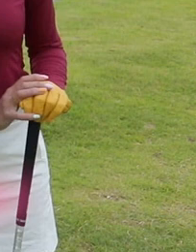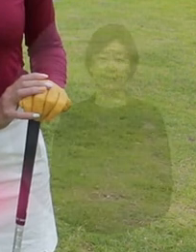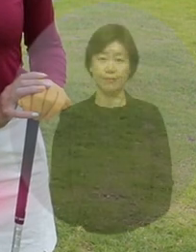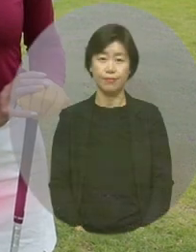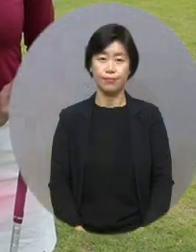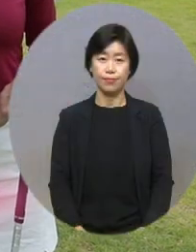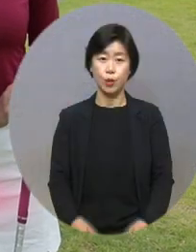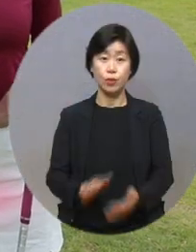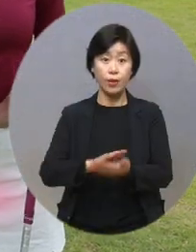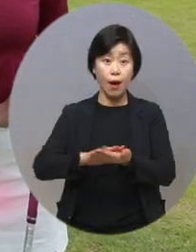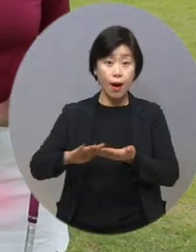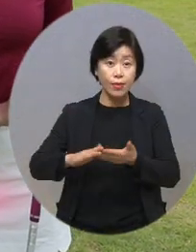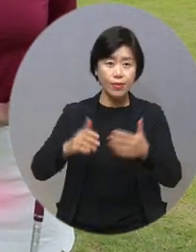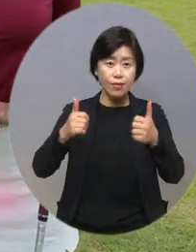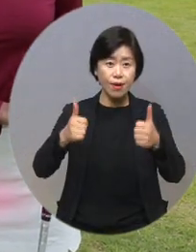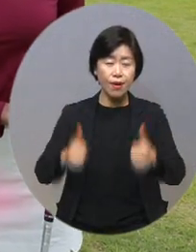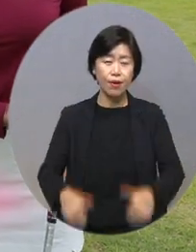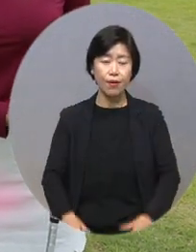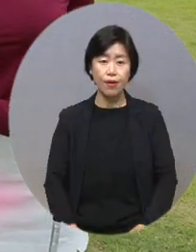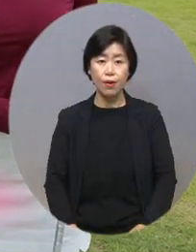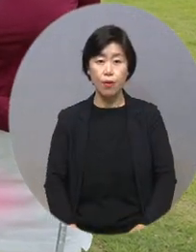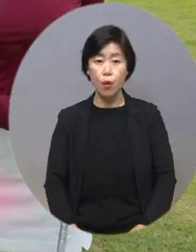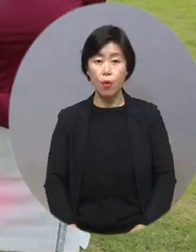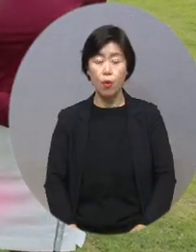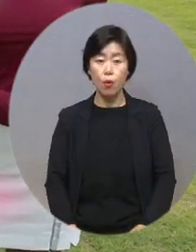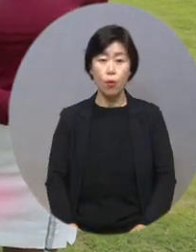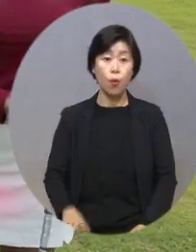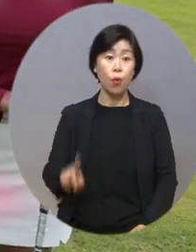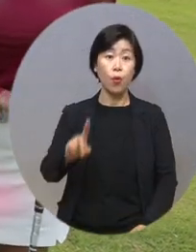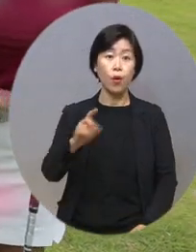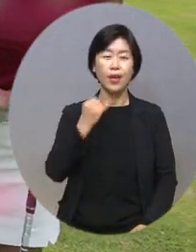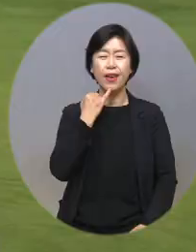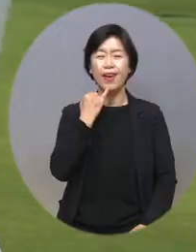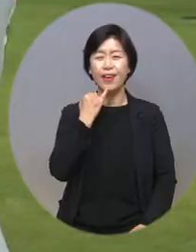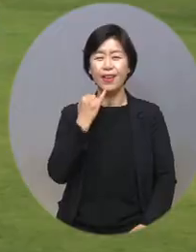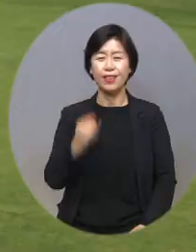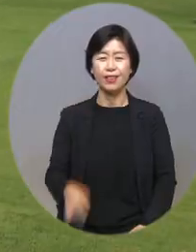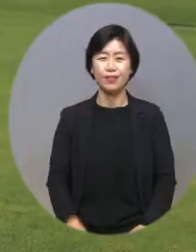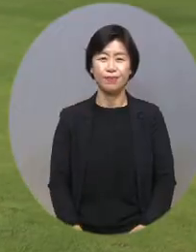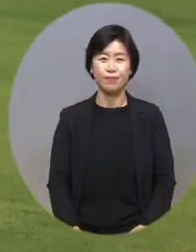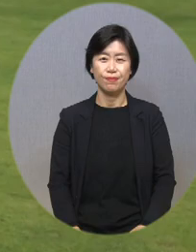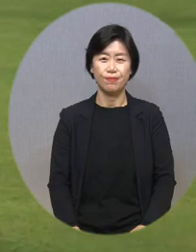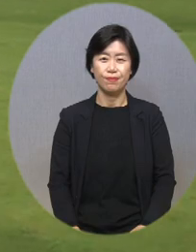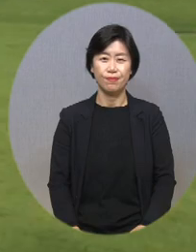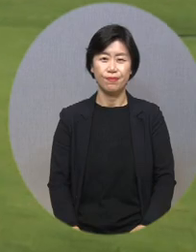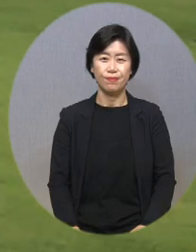나이스, 나이스. 아우, 오, 올라간 거 아니야? 오, 장타자. 와.